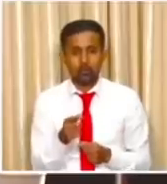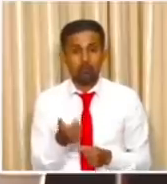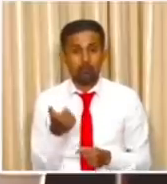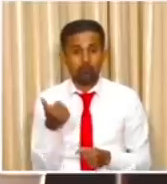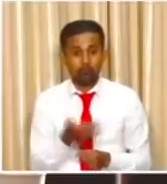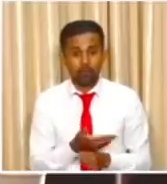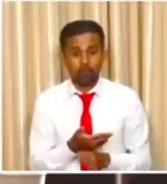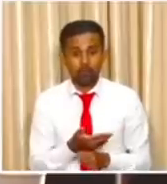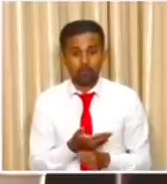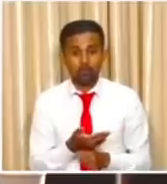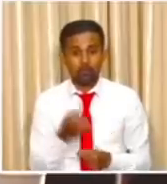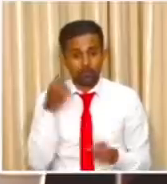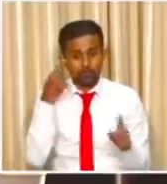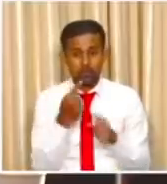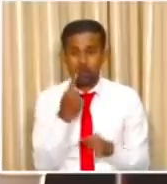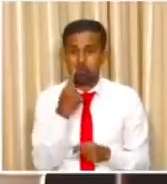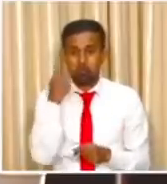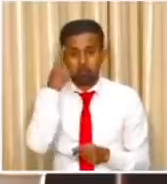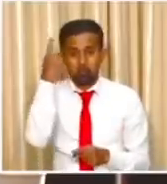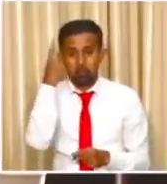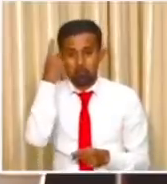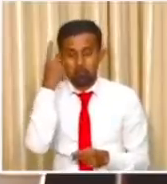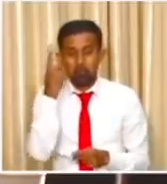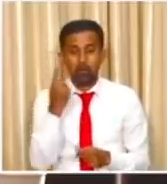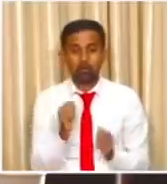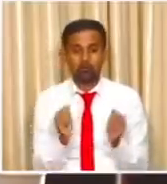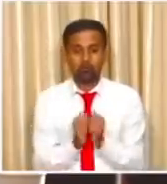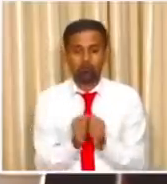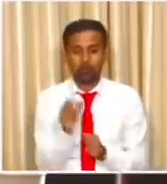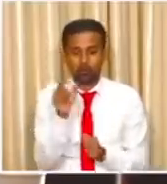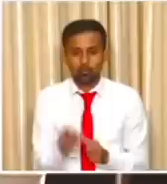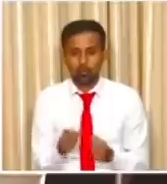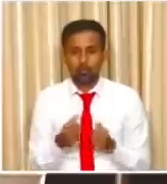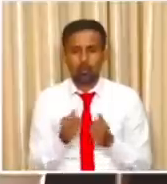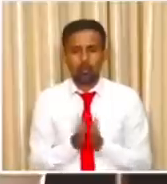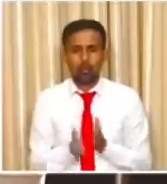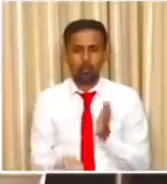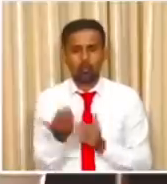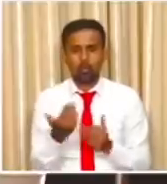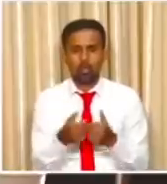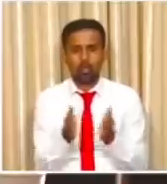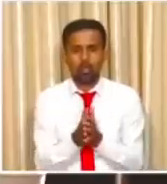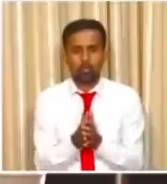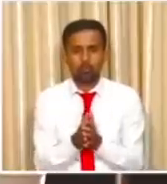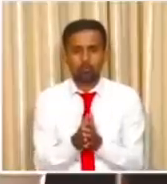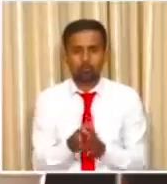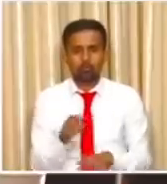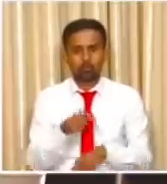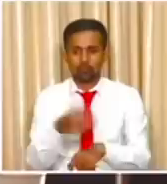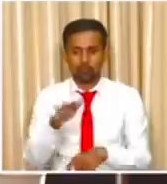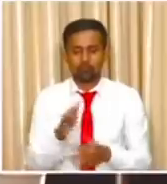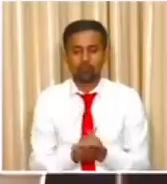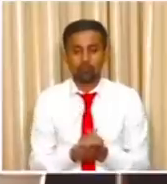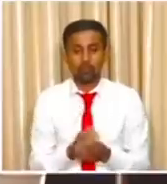වැදගත් ඒ සඳහා නිපුණතාවයක් තිබෙන ශ්‍රමය අපි හැම කෙනෙකුටම ගිහිල්ලා හැම තැනකම මතුවා කාලය අවසන්යි මම අවසන්